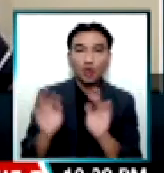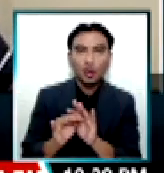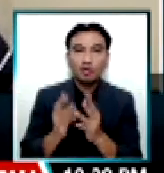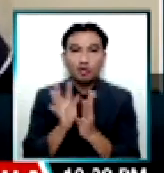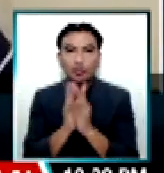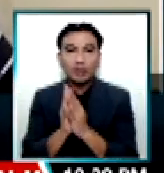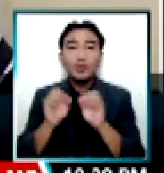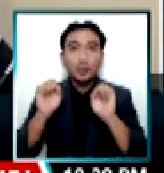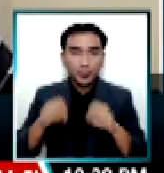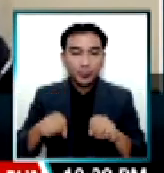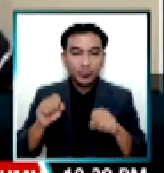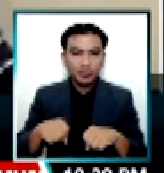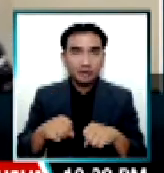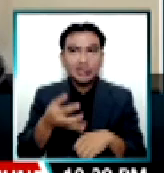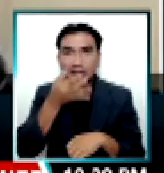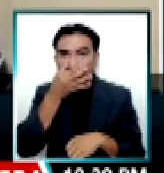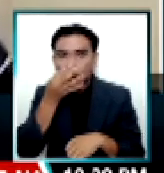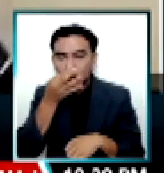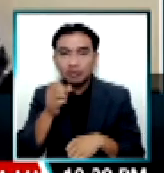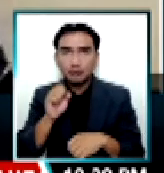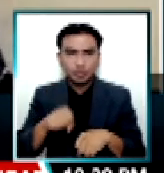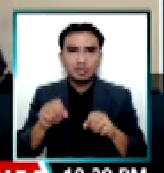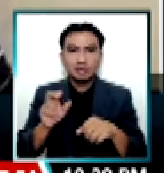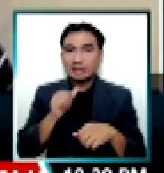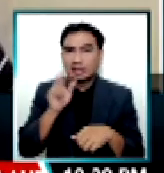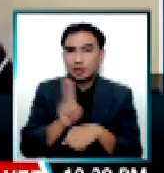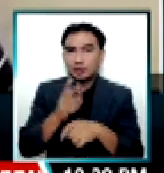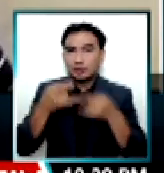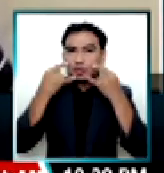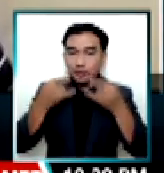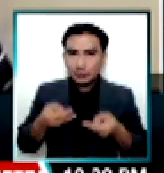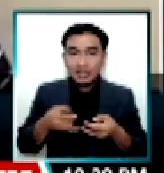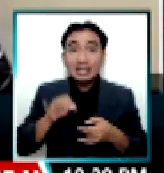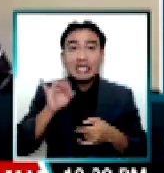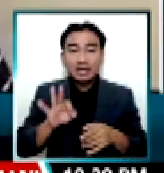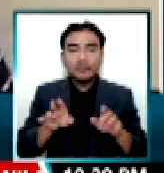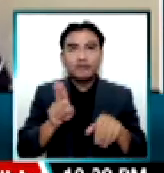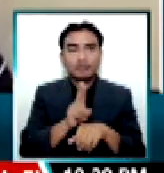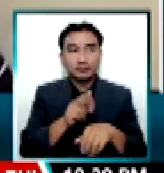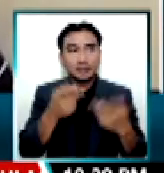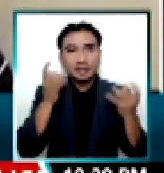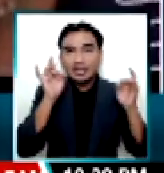na walang face mask if the risk is manageable or very, very low.